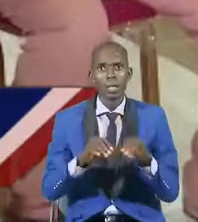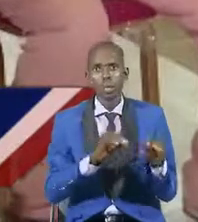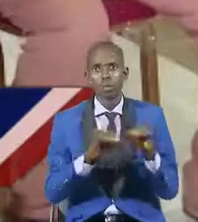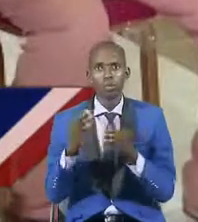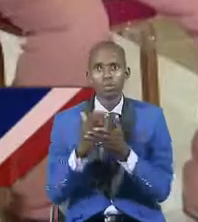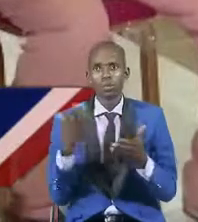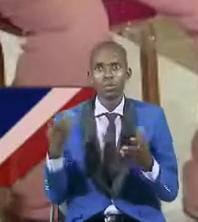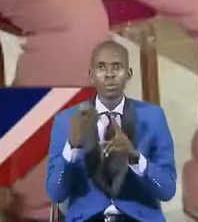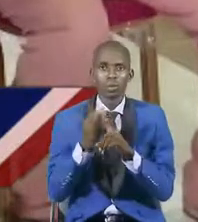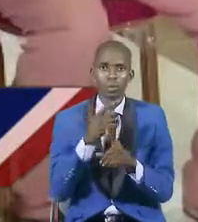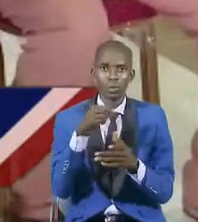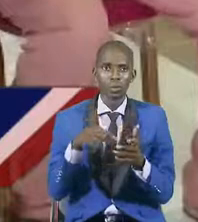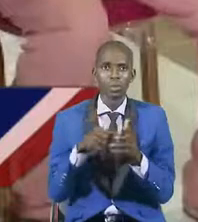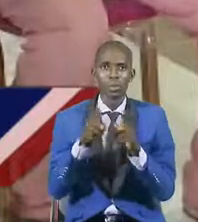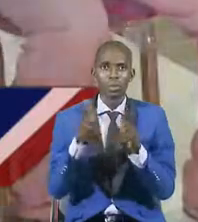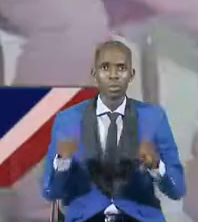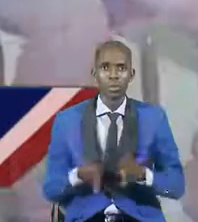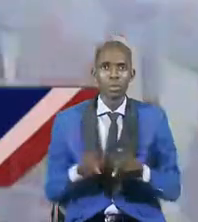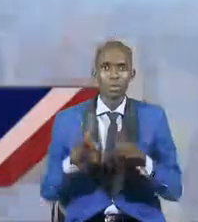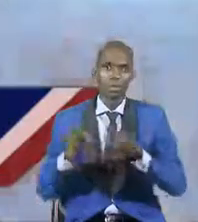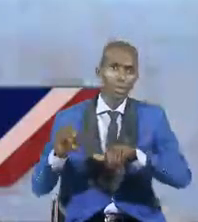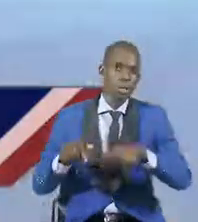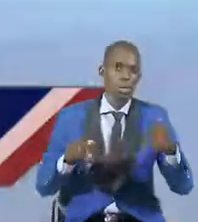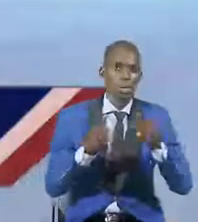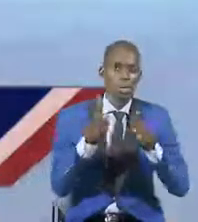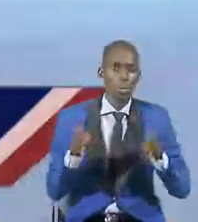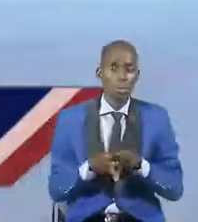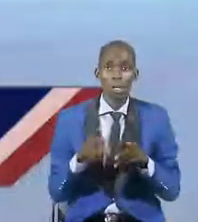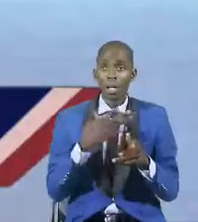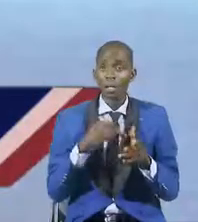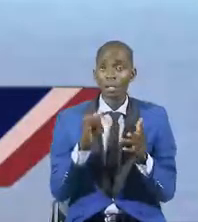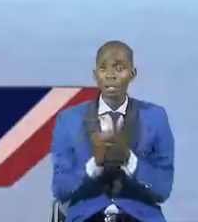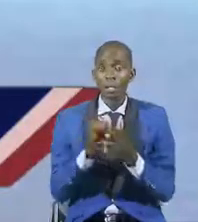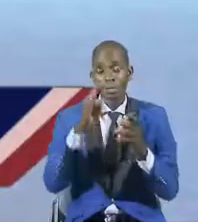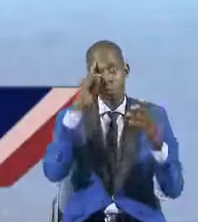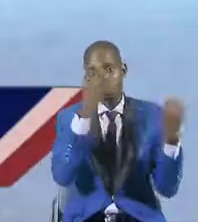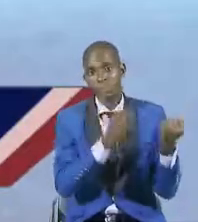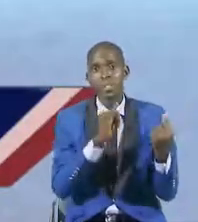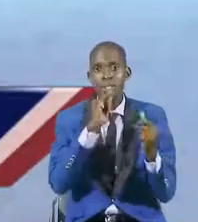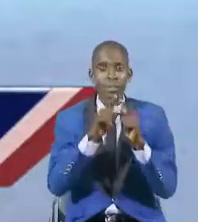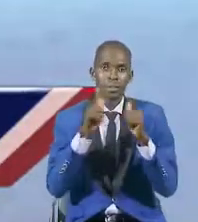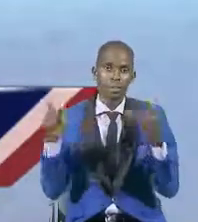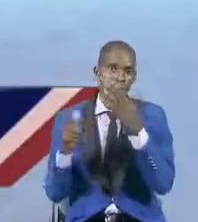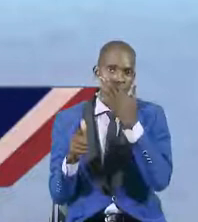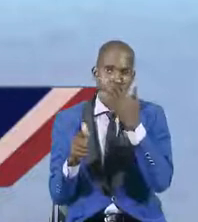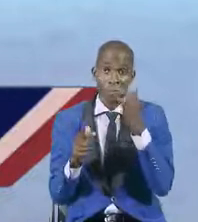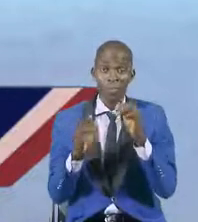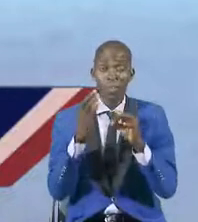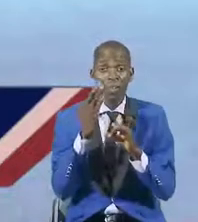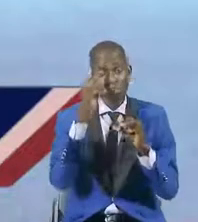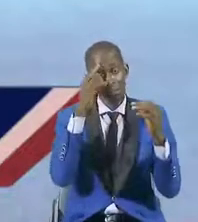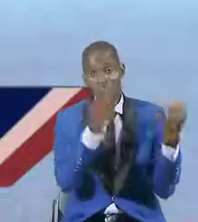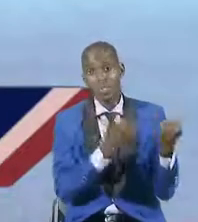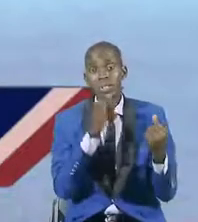puissance qui puissent faire déplacer quelque chose de ce lieu à un autre lieu. Et la foi est dynamique. La foi est la